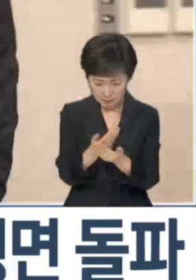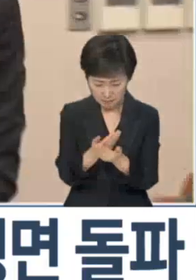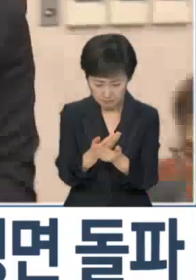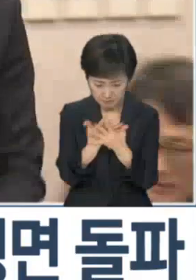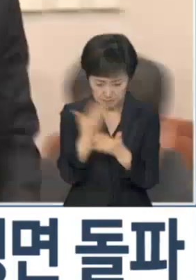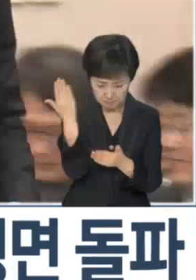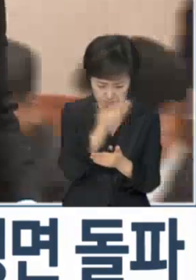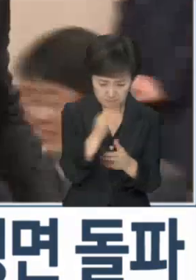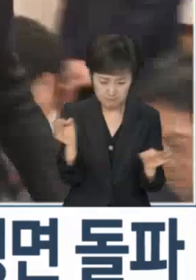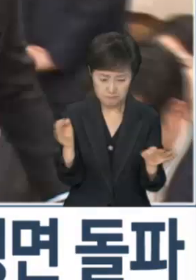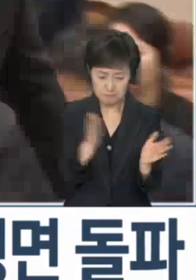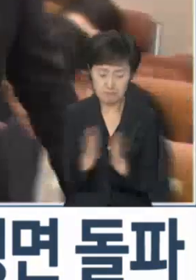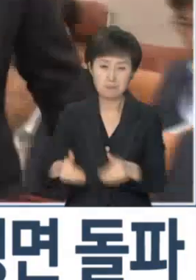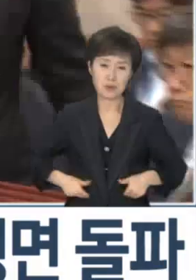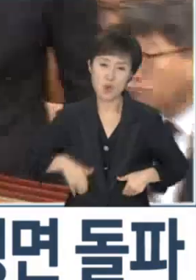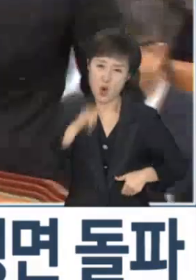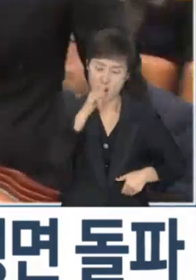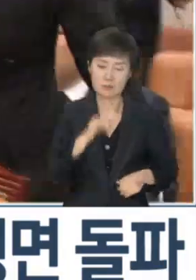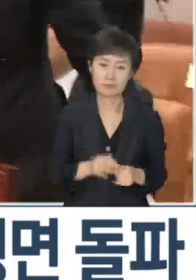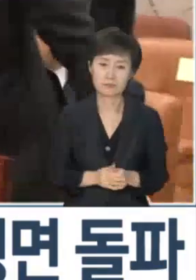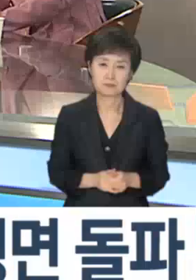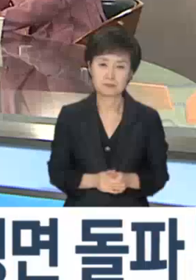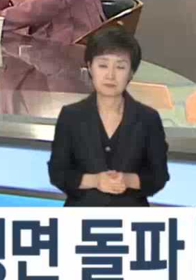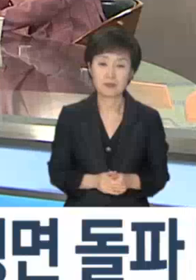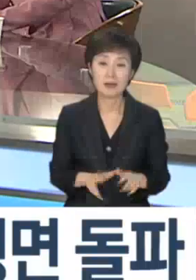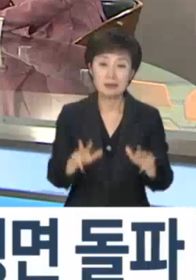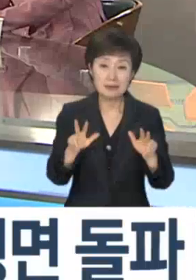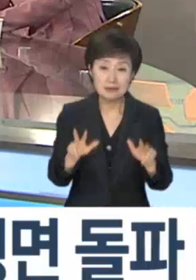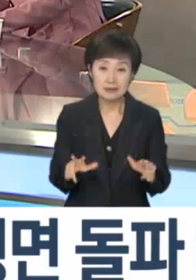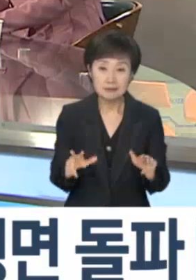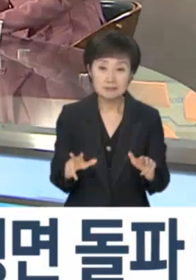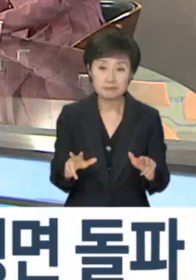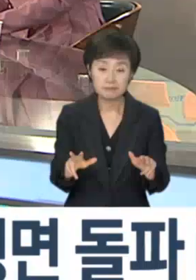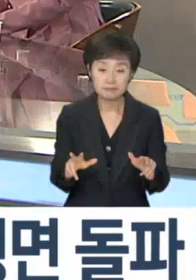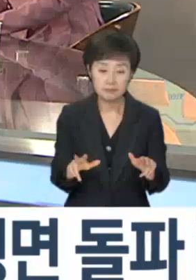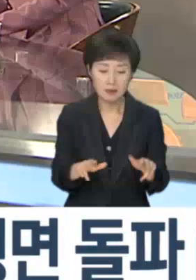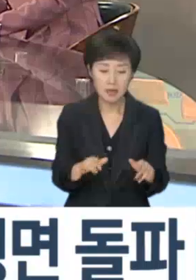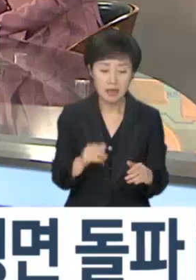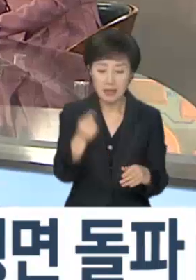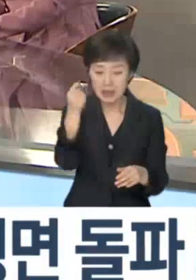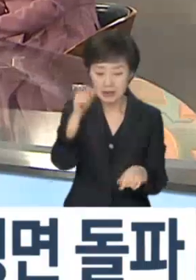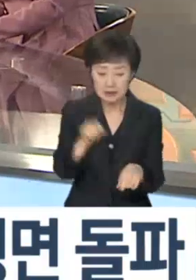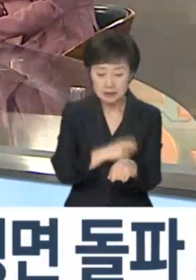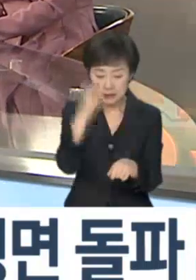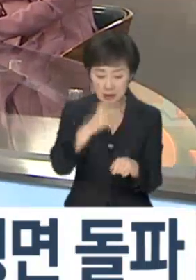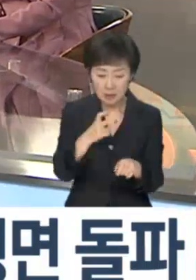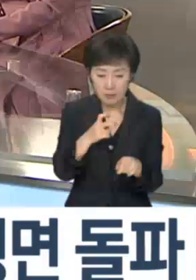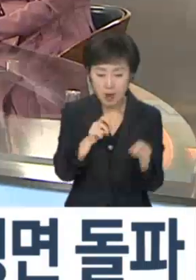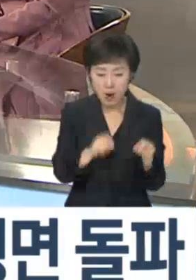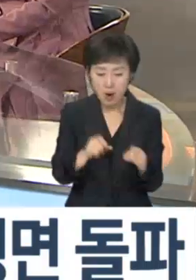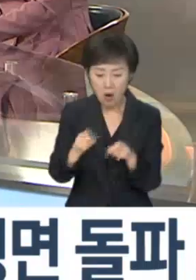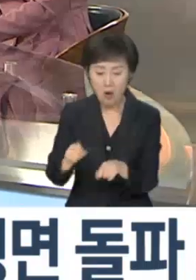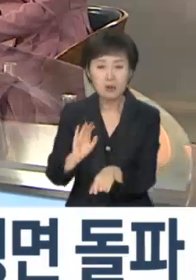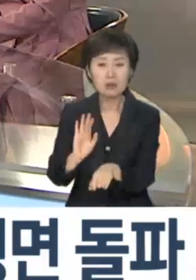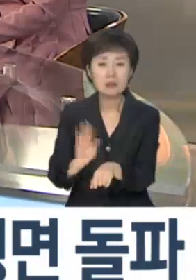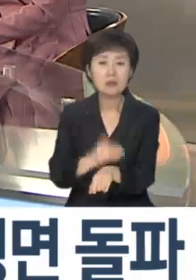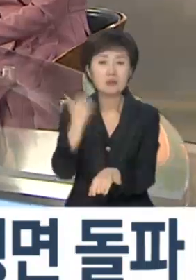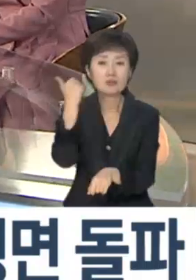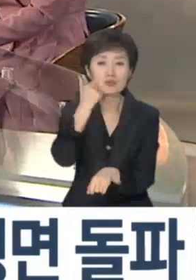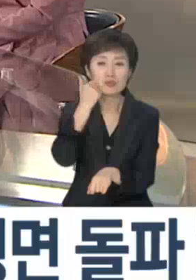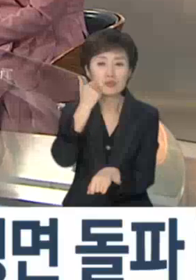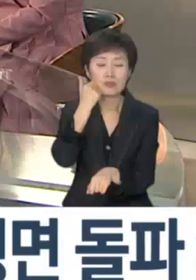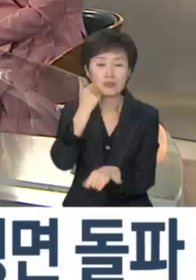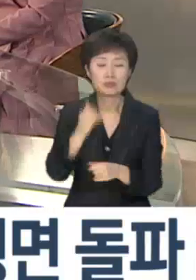듭니다. 시기적으로 지금에 이르기까지 어떤 책임 여하를 소재를 따진다라고 하면 그 무게는 어느 쪽에 더